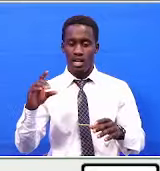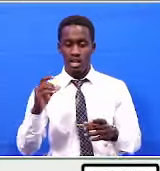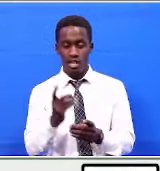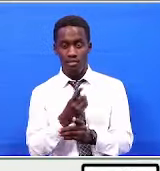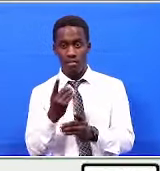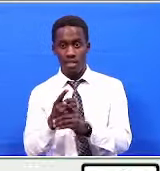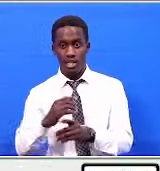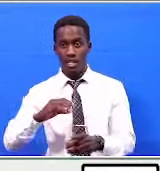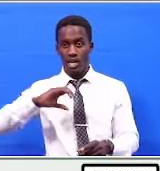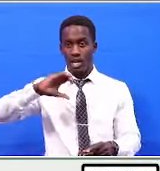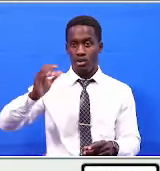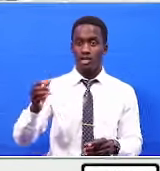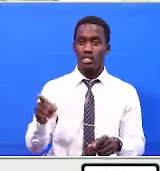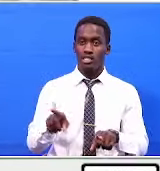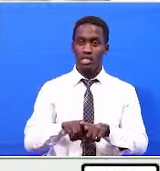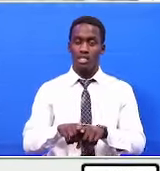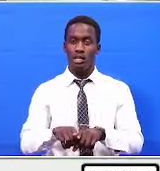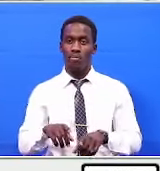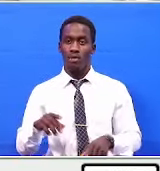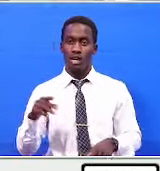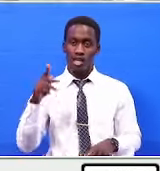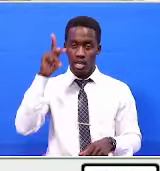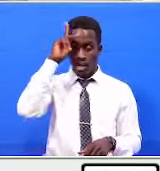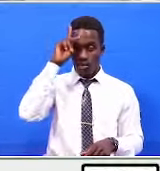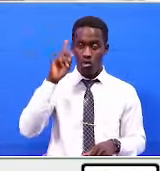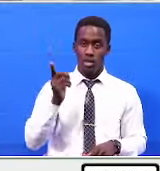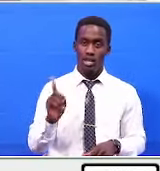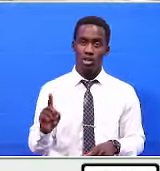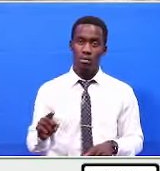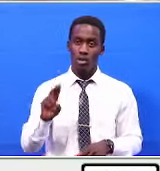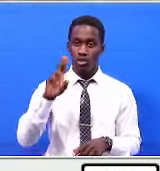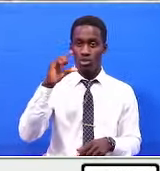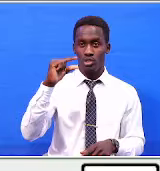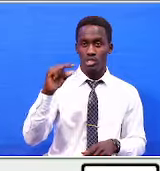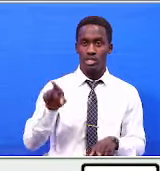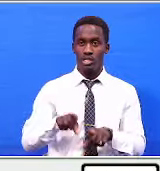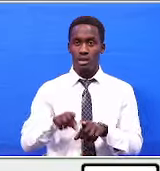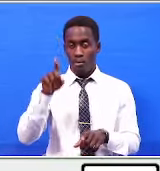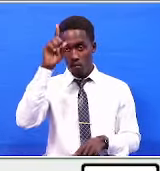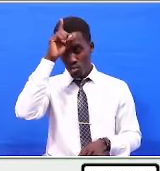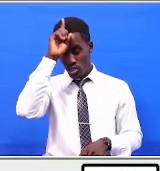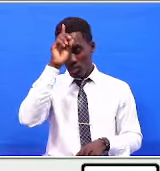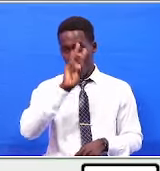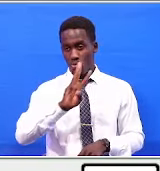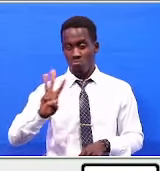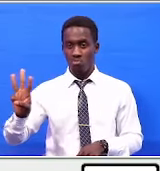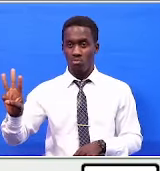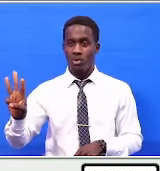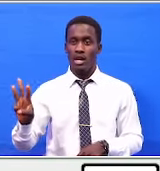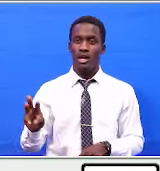na kaunti ya Kiambu, Nairobi, Nakuru, Uasin Gishu, Siaya na Pokot Magharibi. That